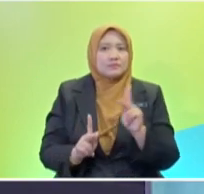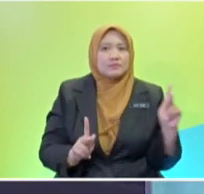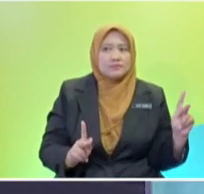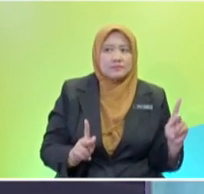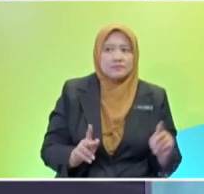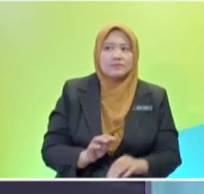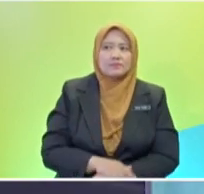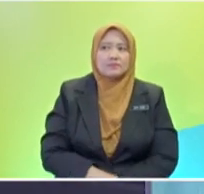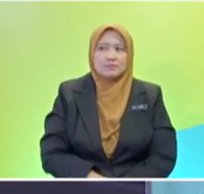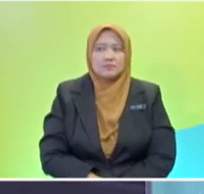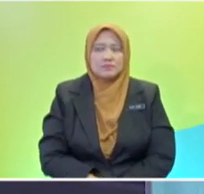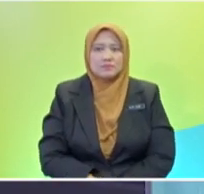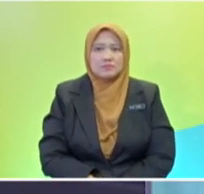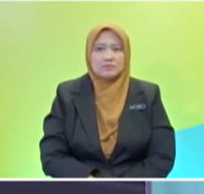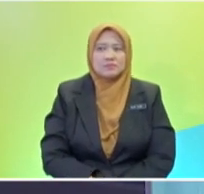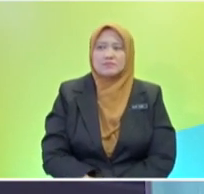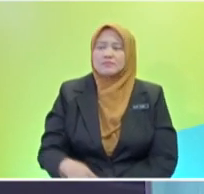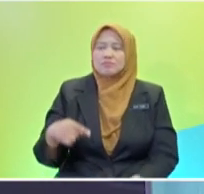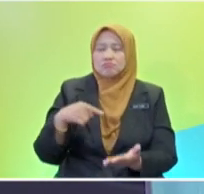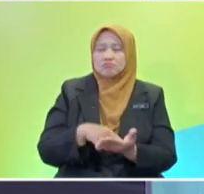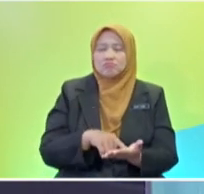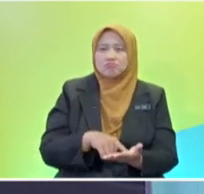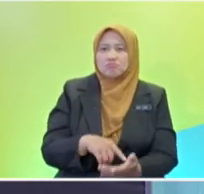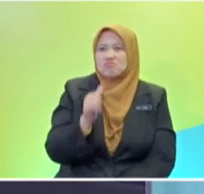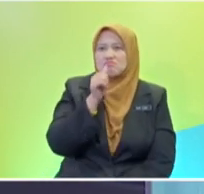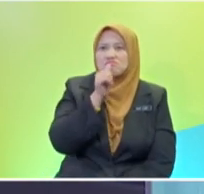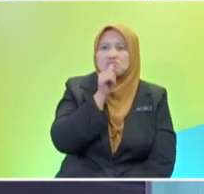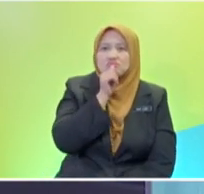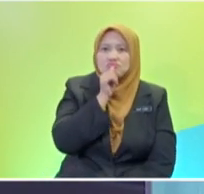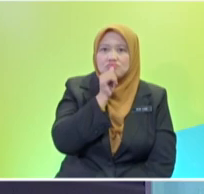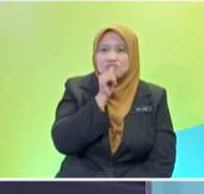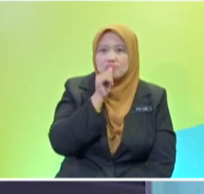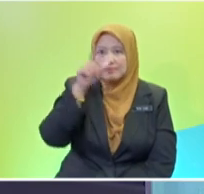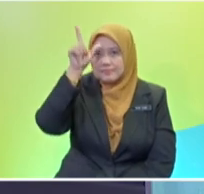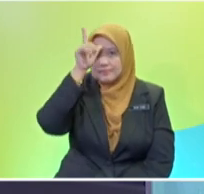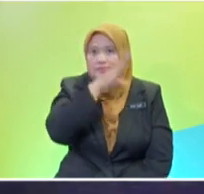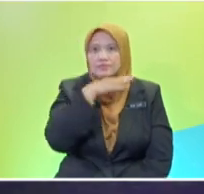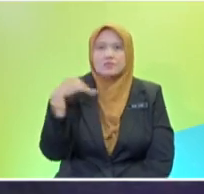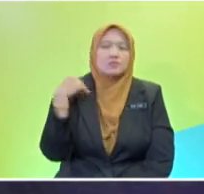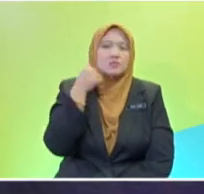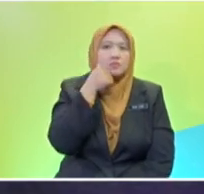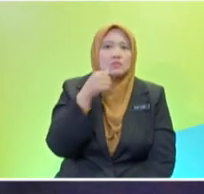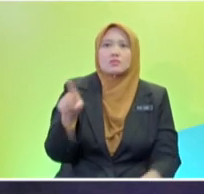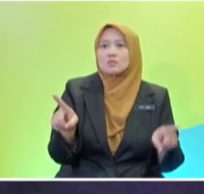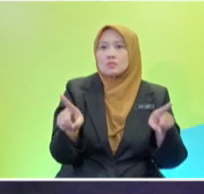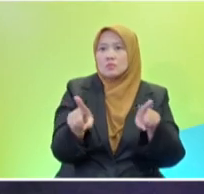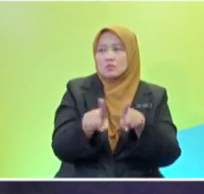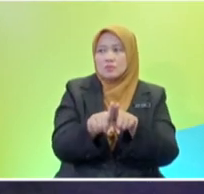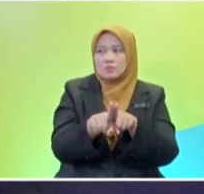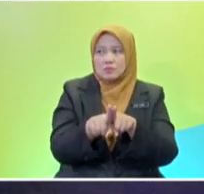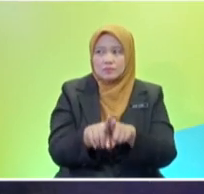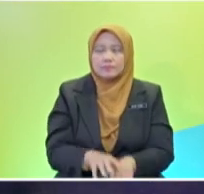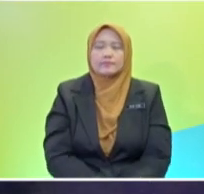di kawasan itu adalah anggota Sule bagi lelaki dan perempuan sama di bagian perempuan pun sama juga di